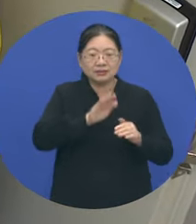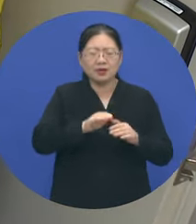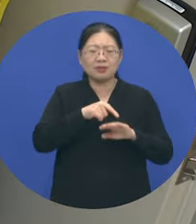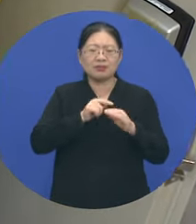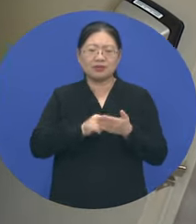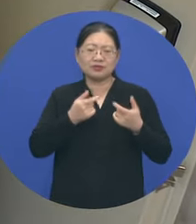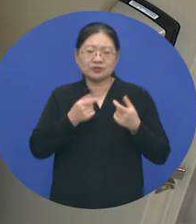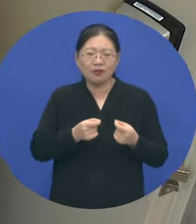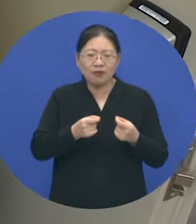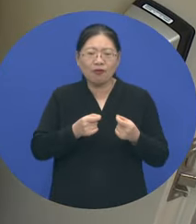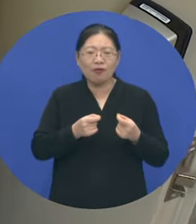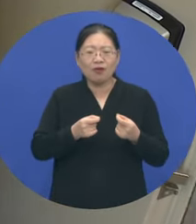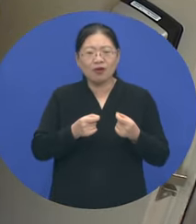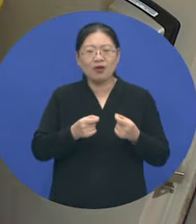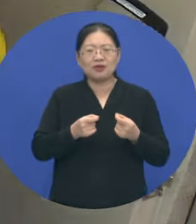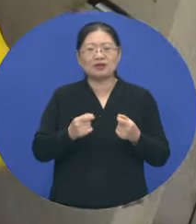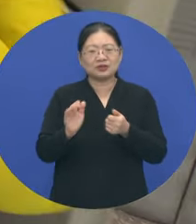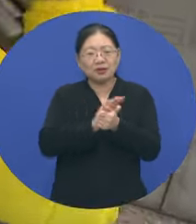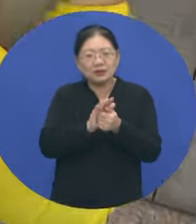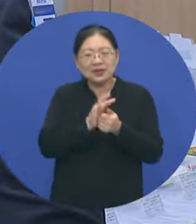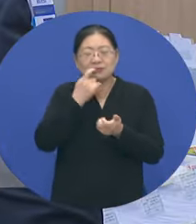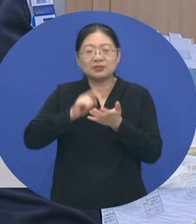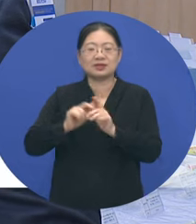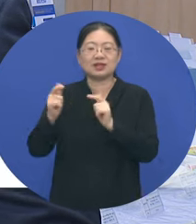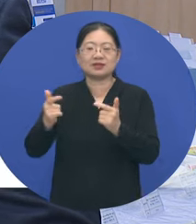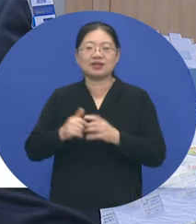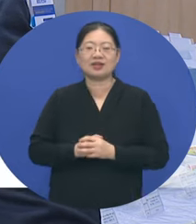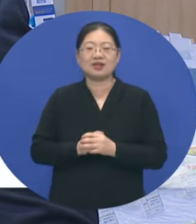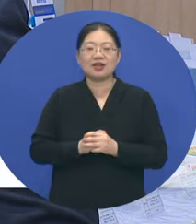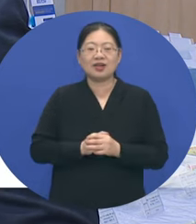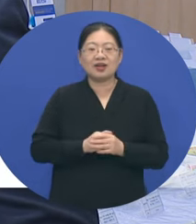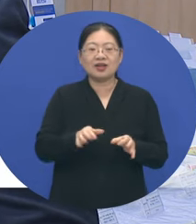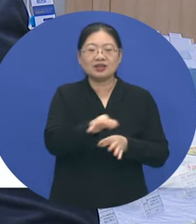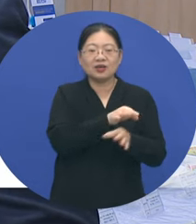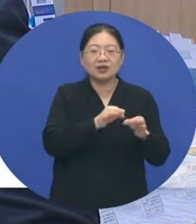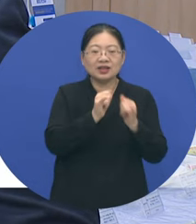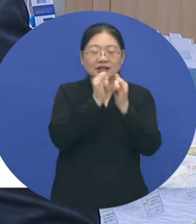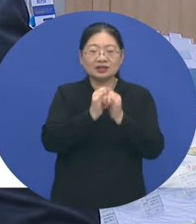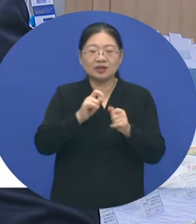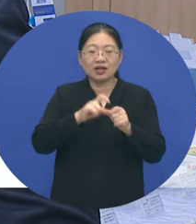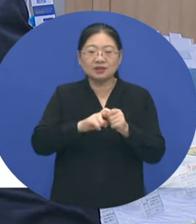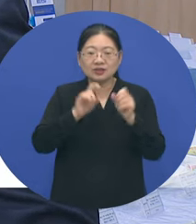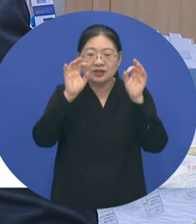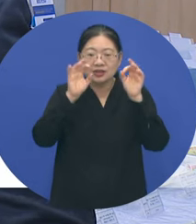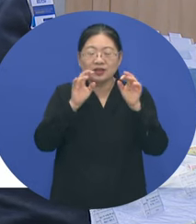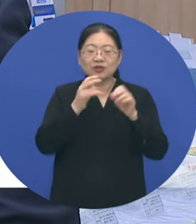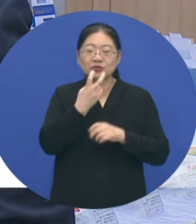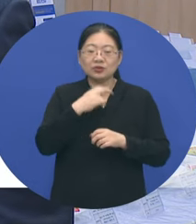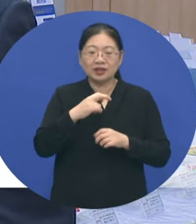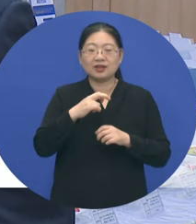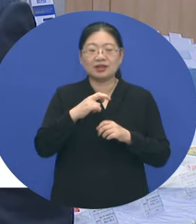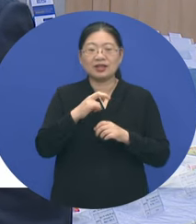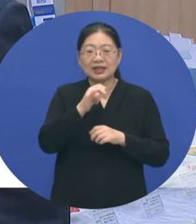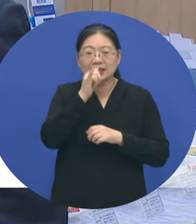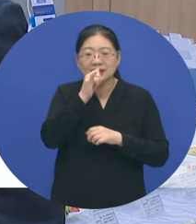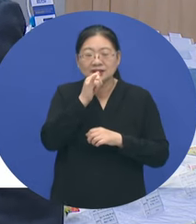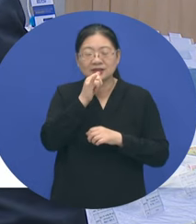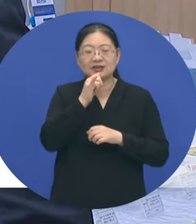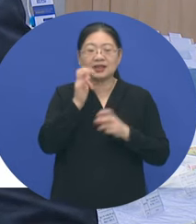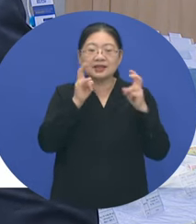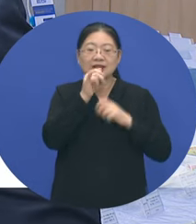마음만큼 운영은 쉽지 않습니다 경영과 사회적 가치를 추가하는 일들을 같이 하는 경우들이